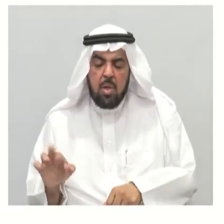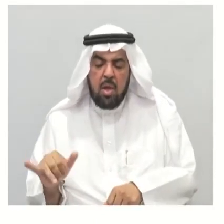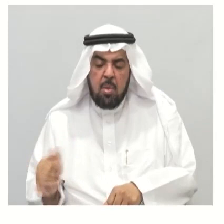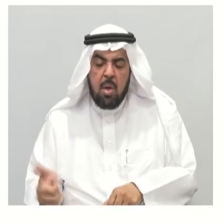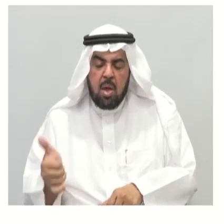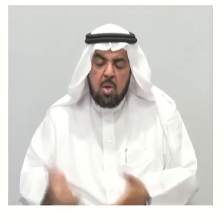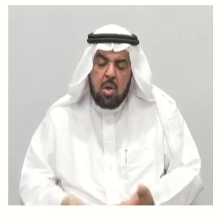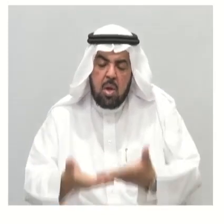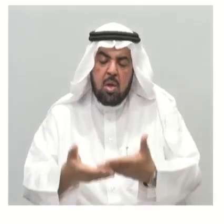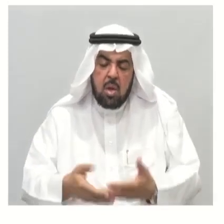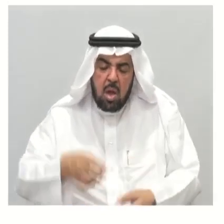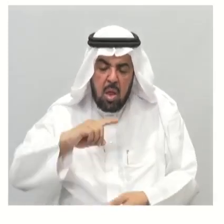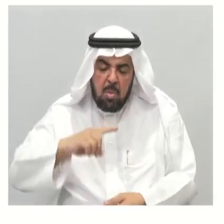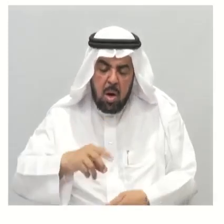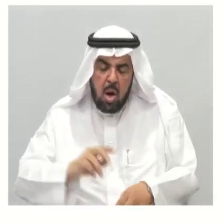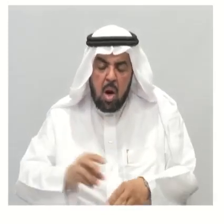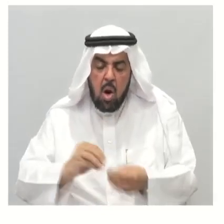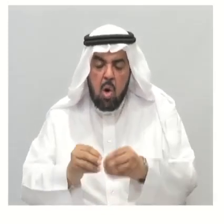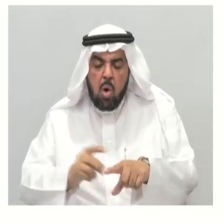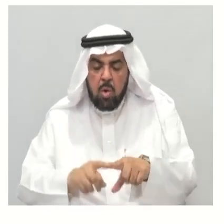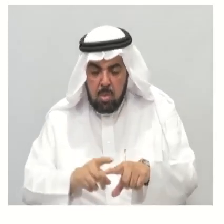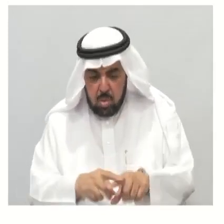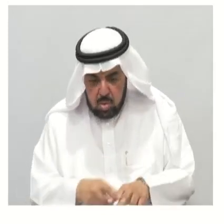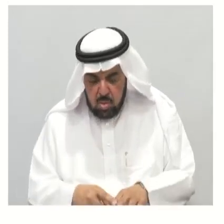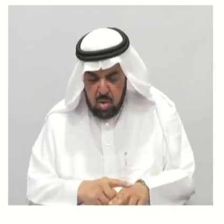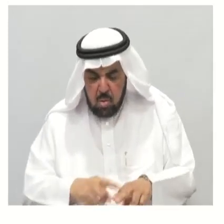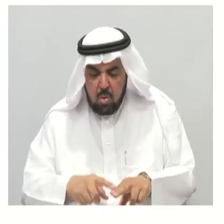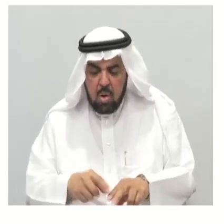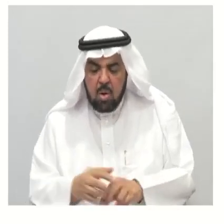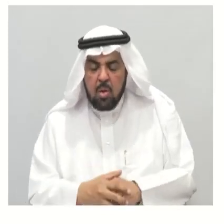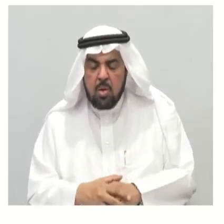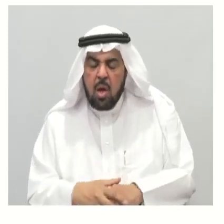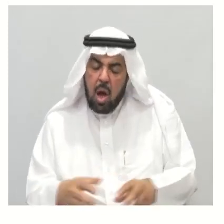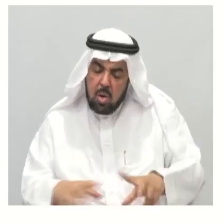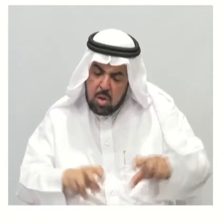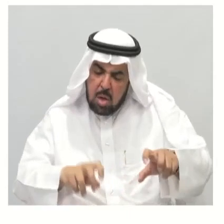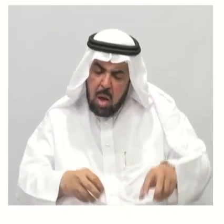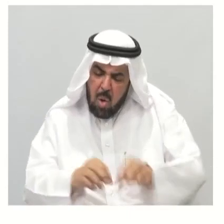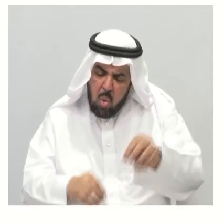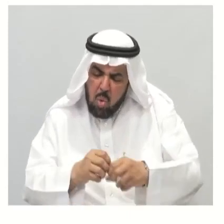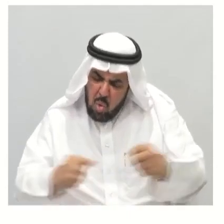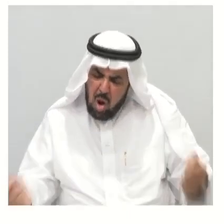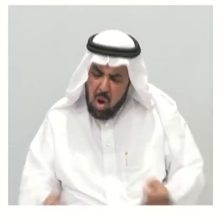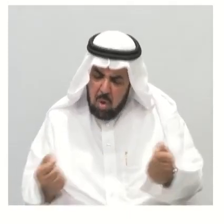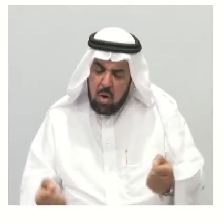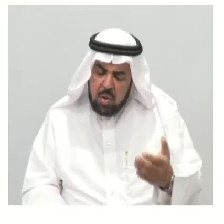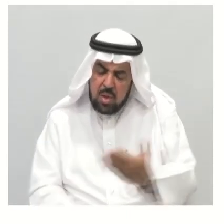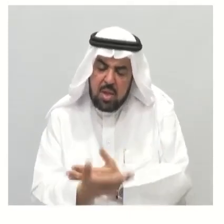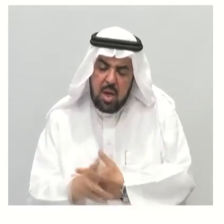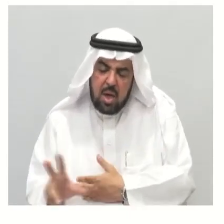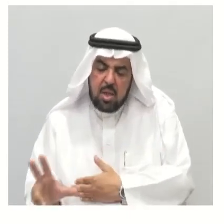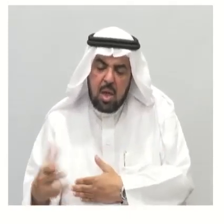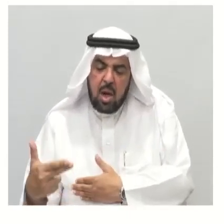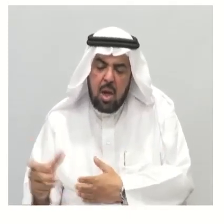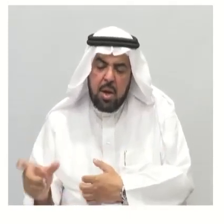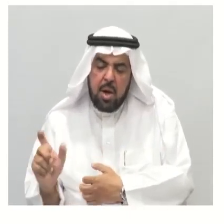إعطاء الثمرة اللون البني، وهم يجرون تجارب يحاولون من خلالها إنتاج العنب